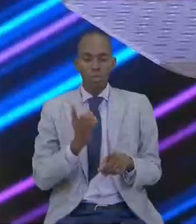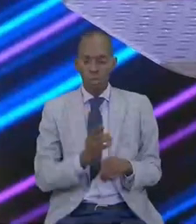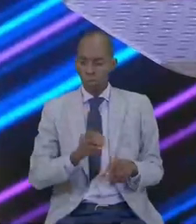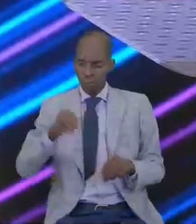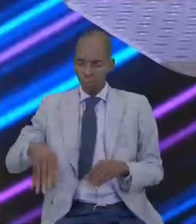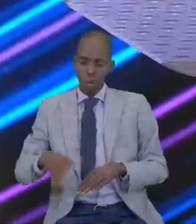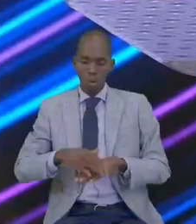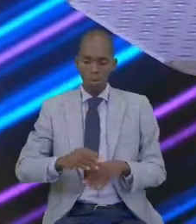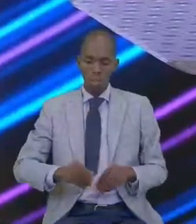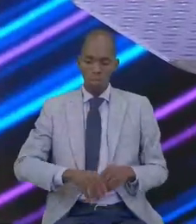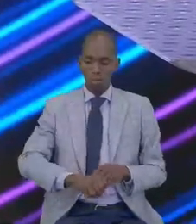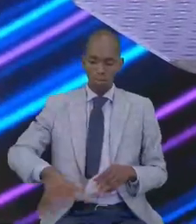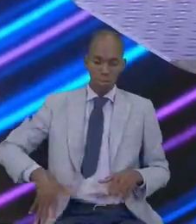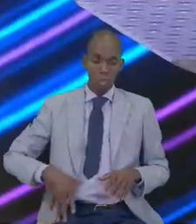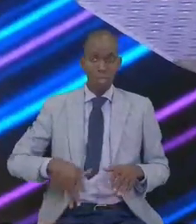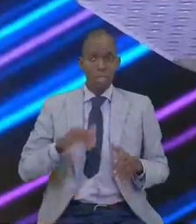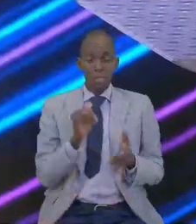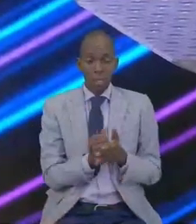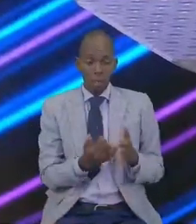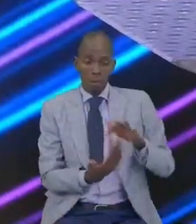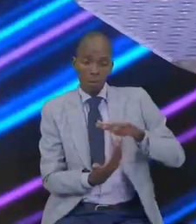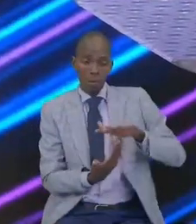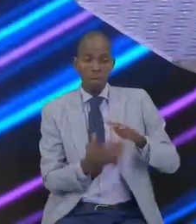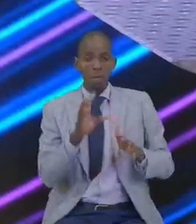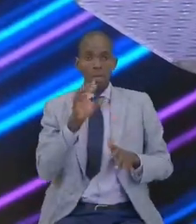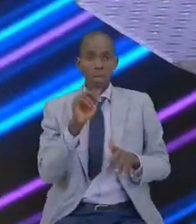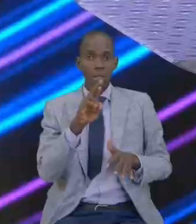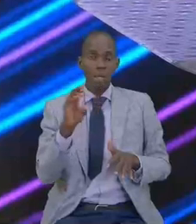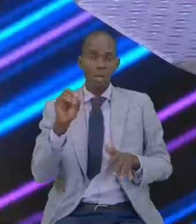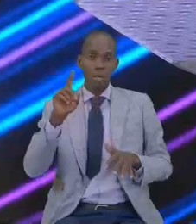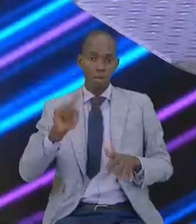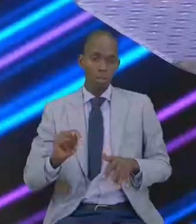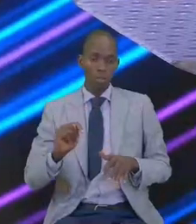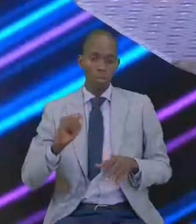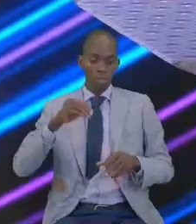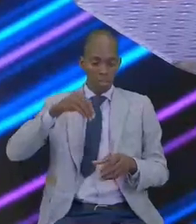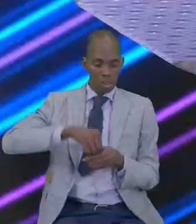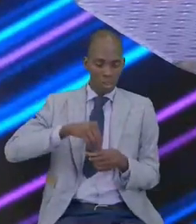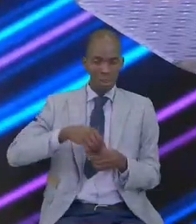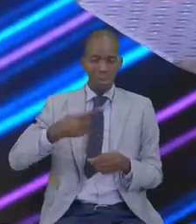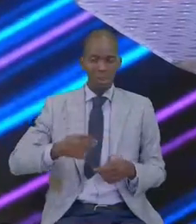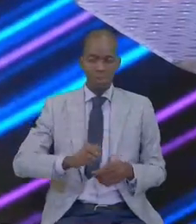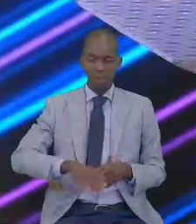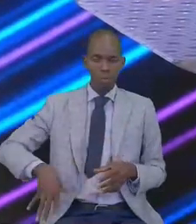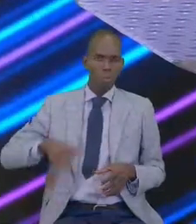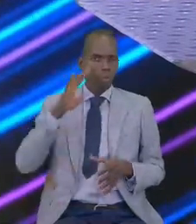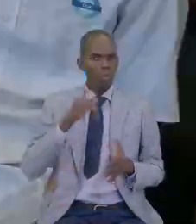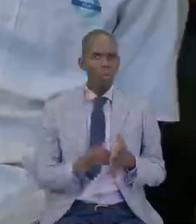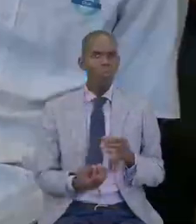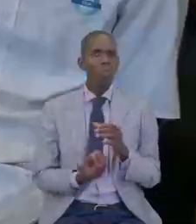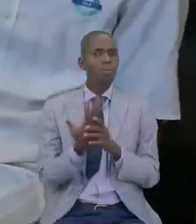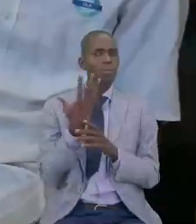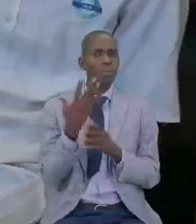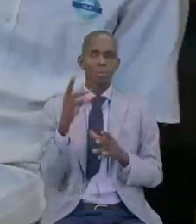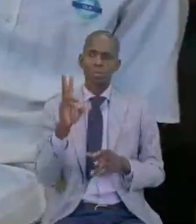que la carotte cuite là, que tu as mis en terre, est-ce que ça va pousser? Non? Tu as